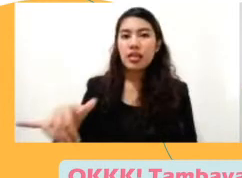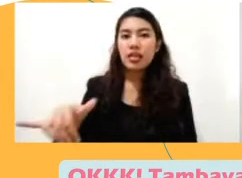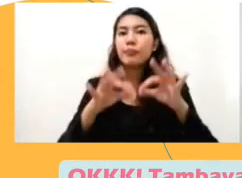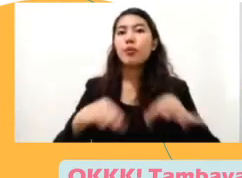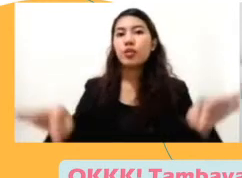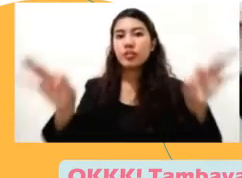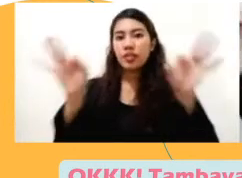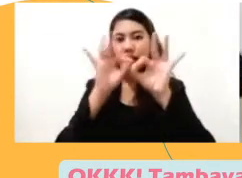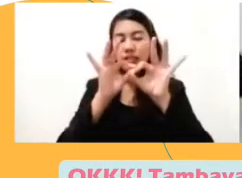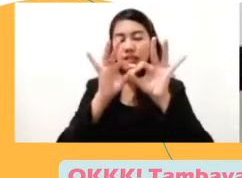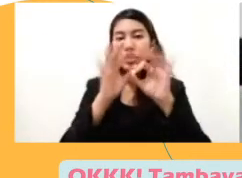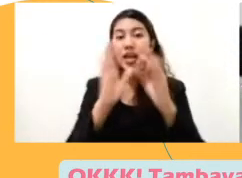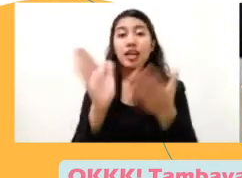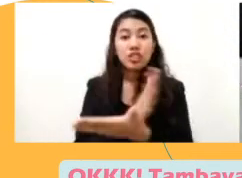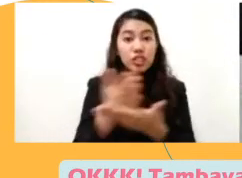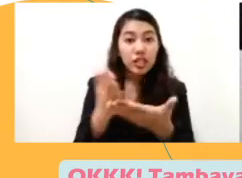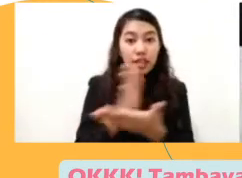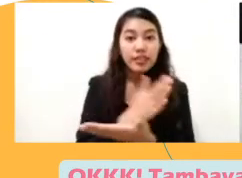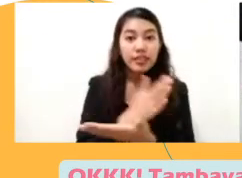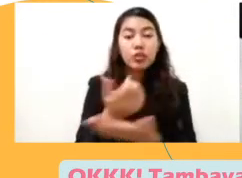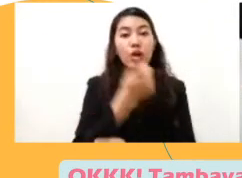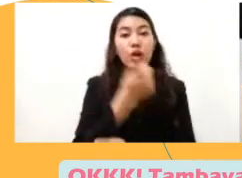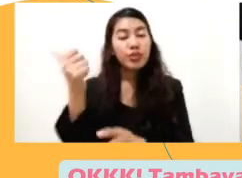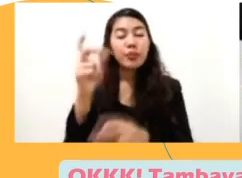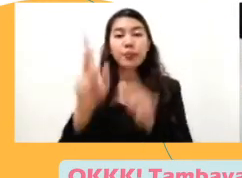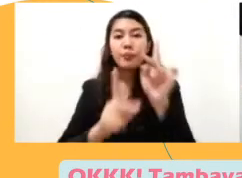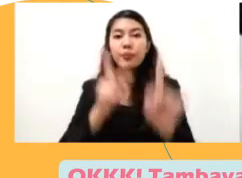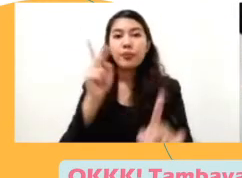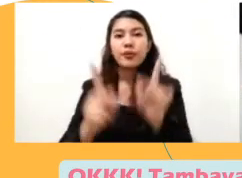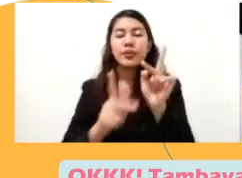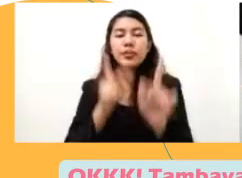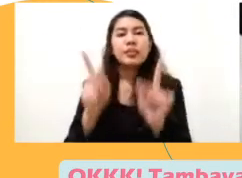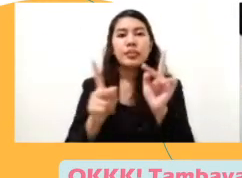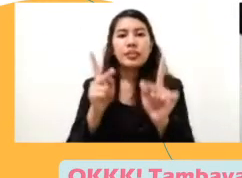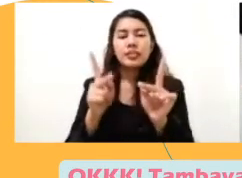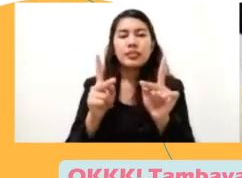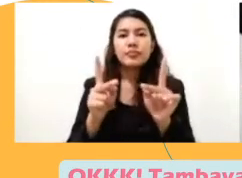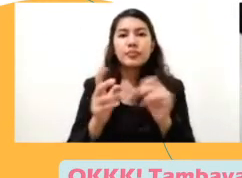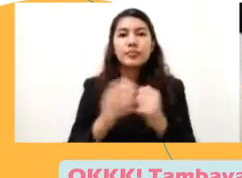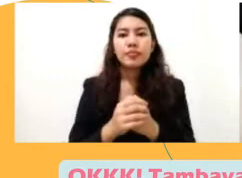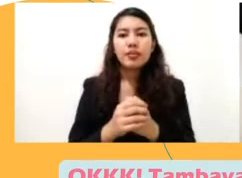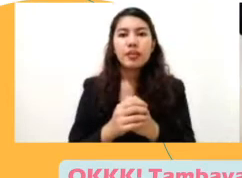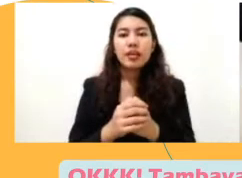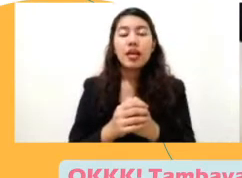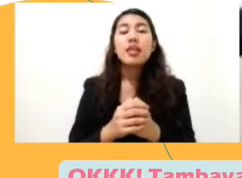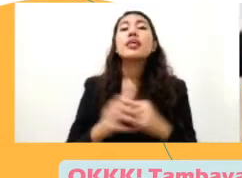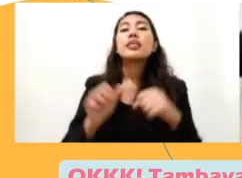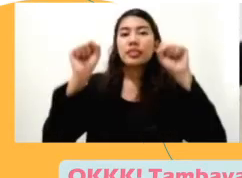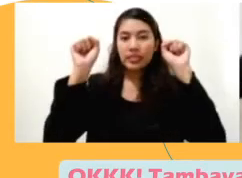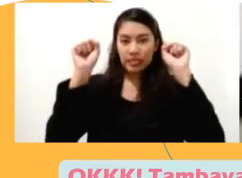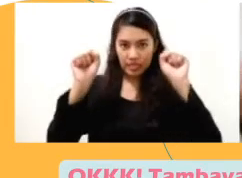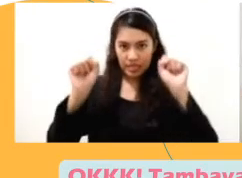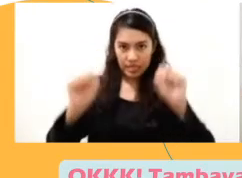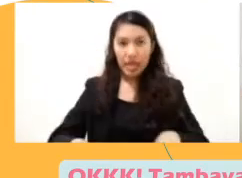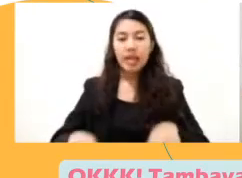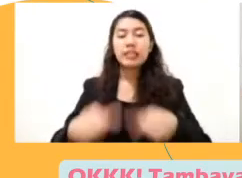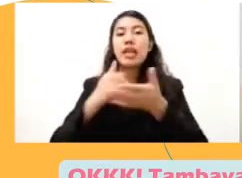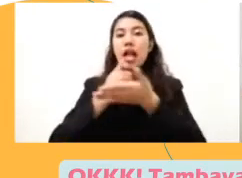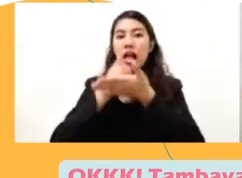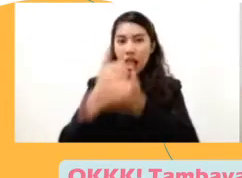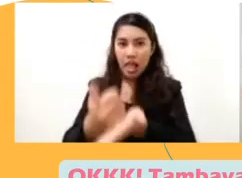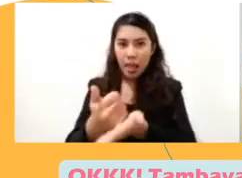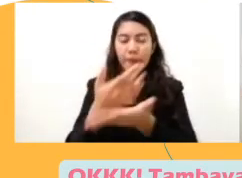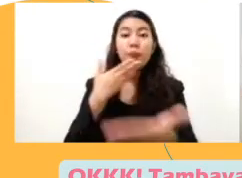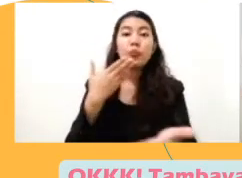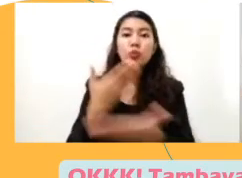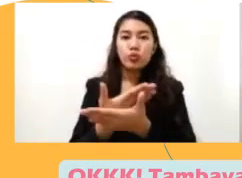sa ibang tao, no? Nagkakaroon to na parang ripple effect, no? At yun siguro